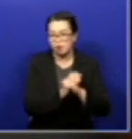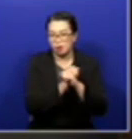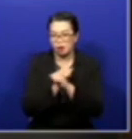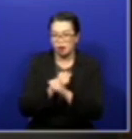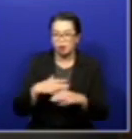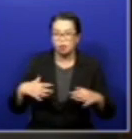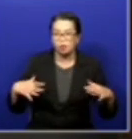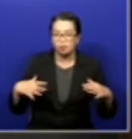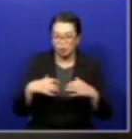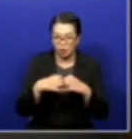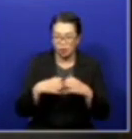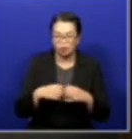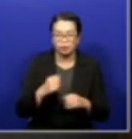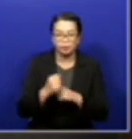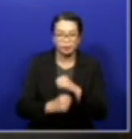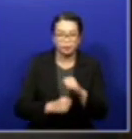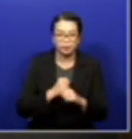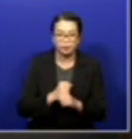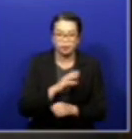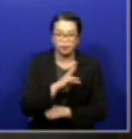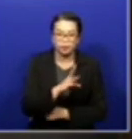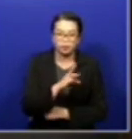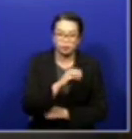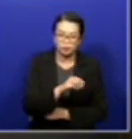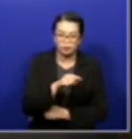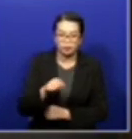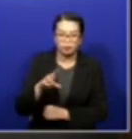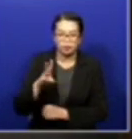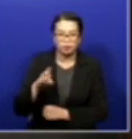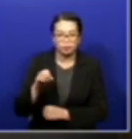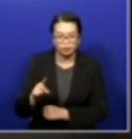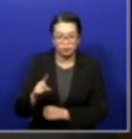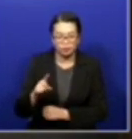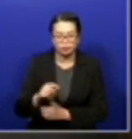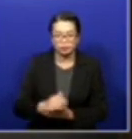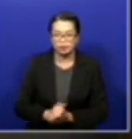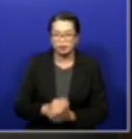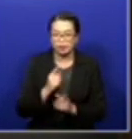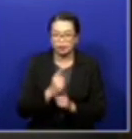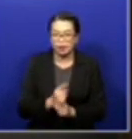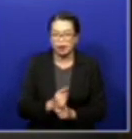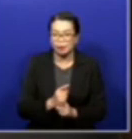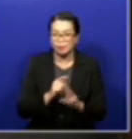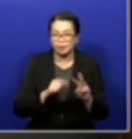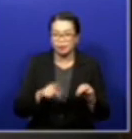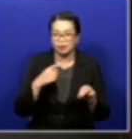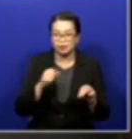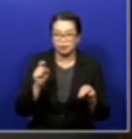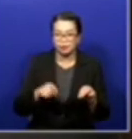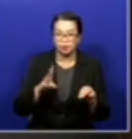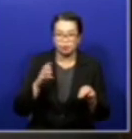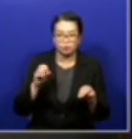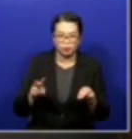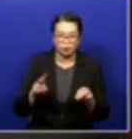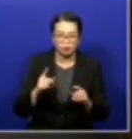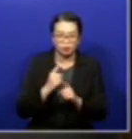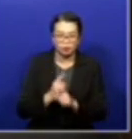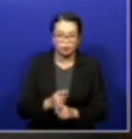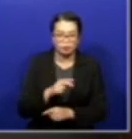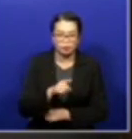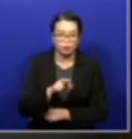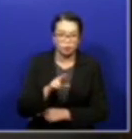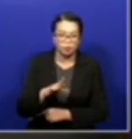2560และ2561ตามมาตรา10ทับ2พระราชบัญญัติรถยนต์